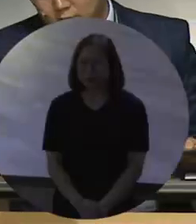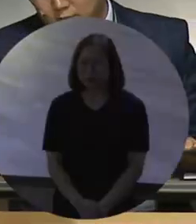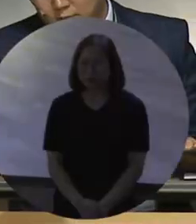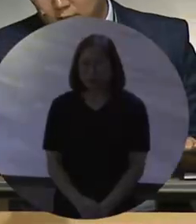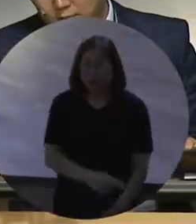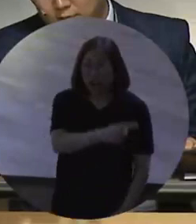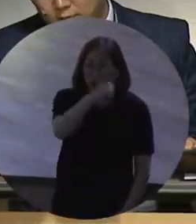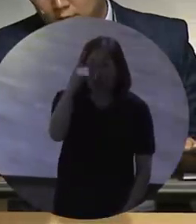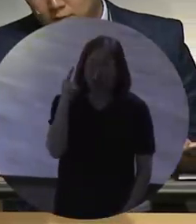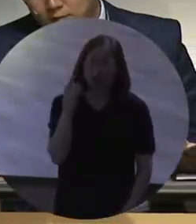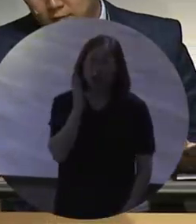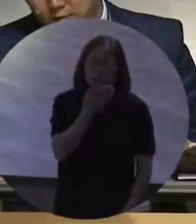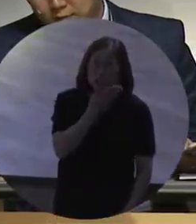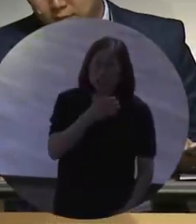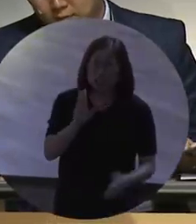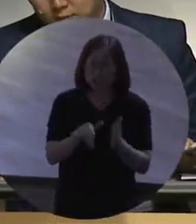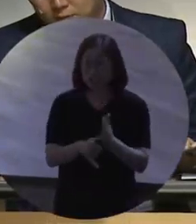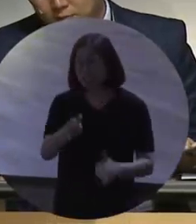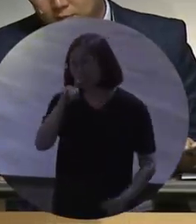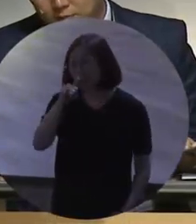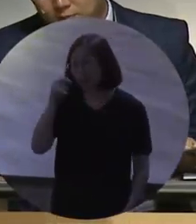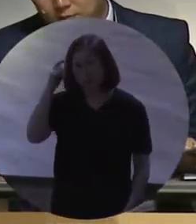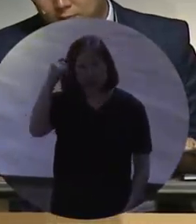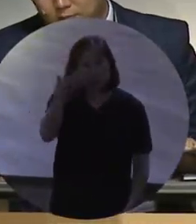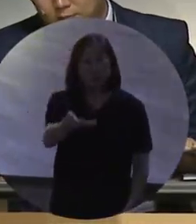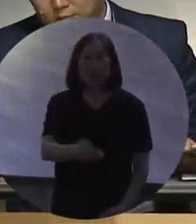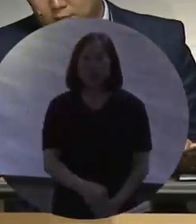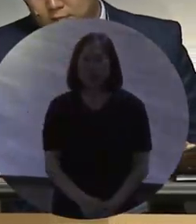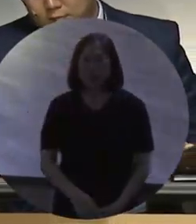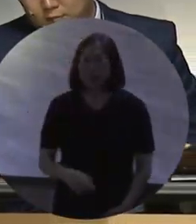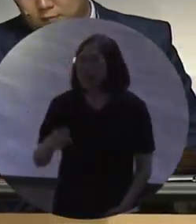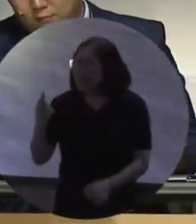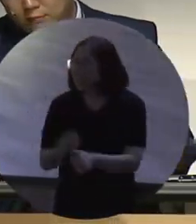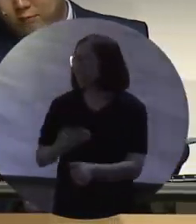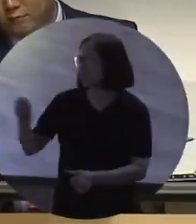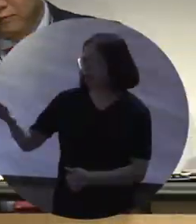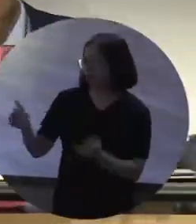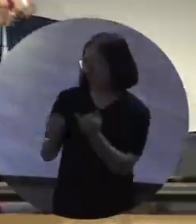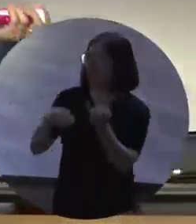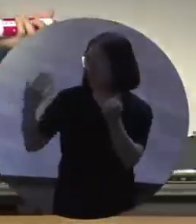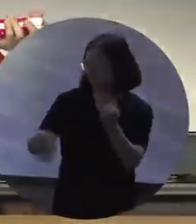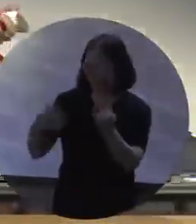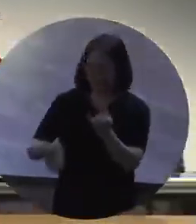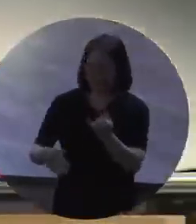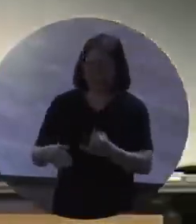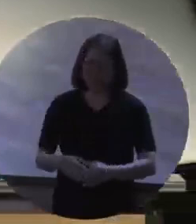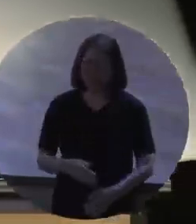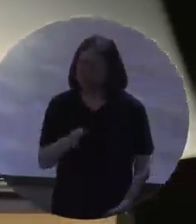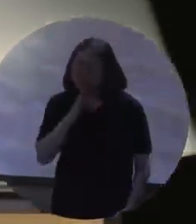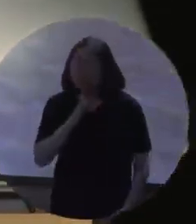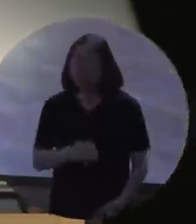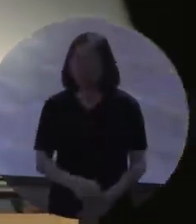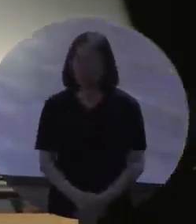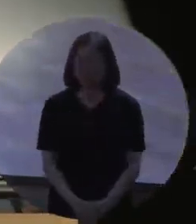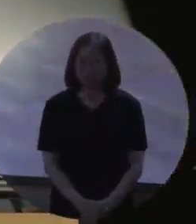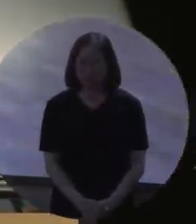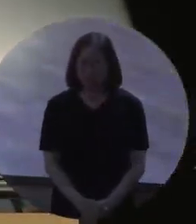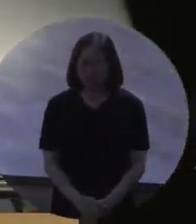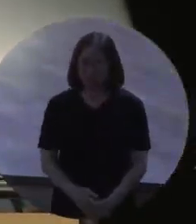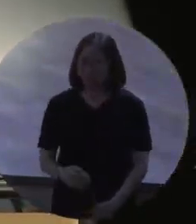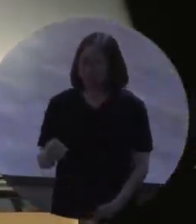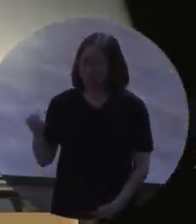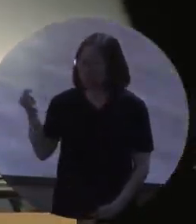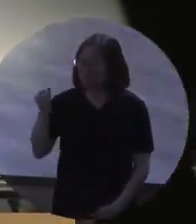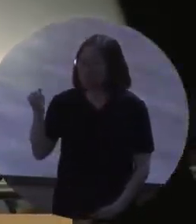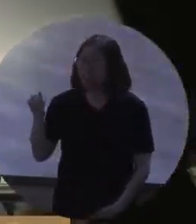얼굴에 그림 그릴 시간 있냐고 했니? 그러니까 니가 아직도 결혼 못했지 안 그래요? 여자는